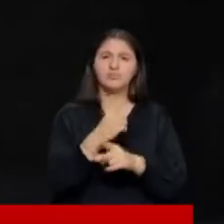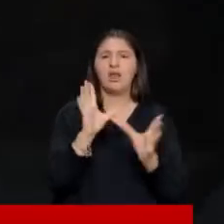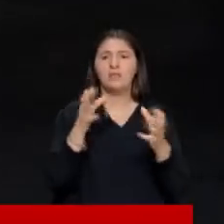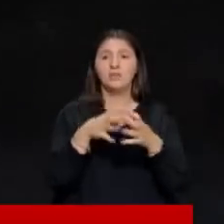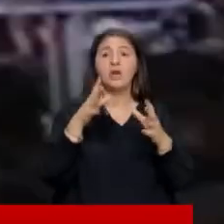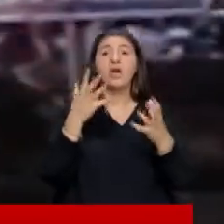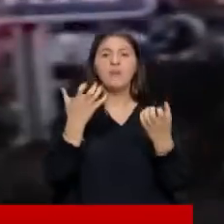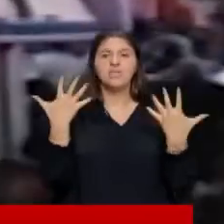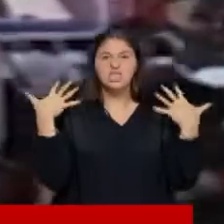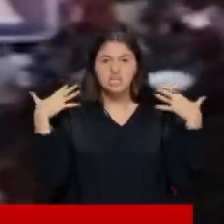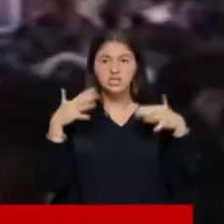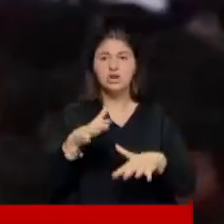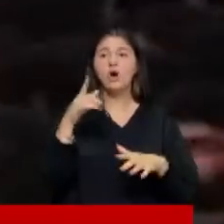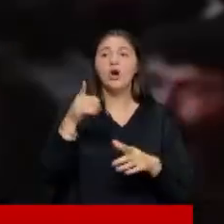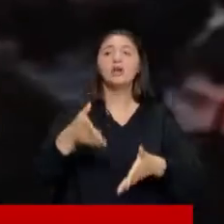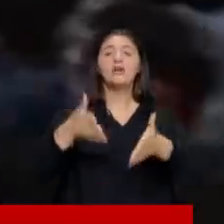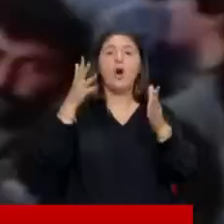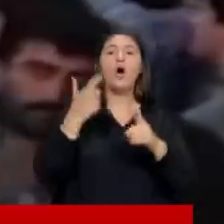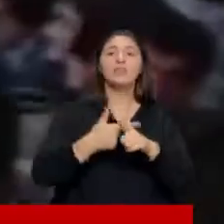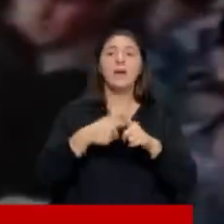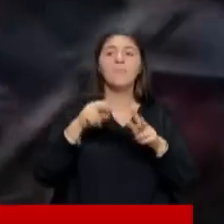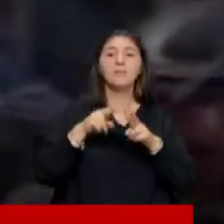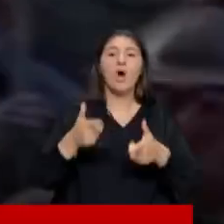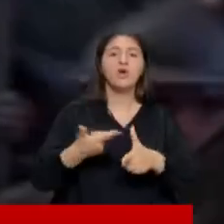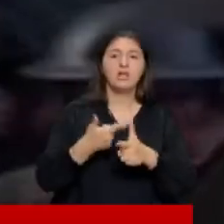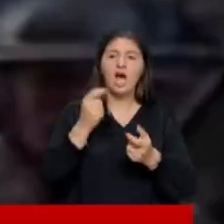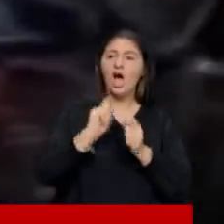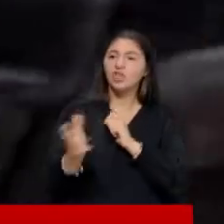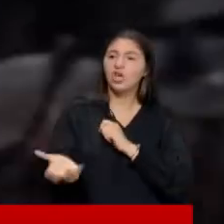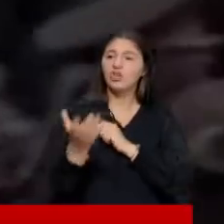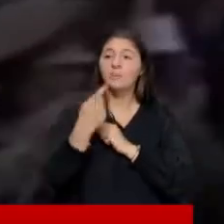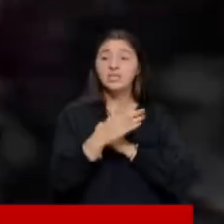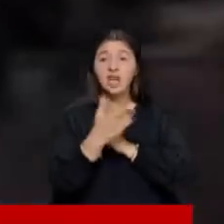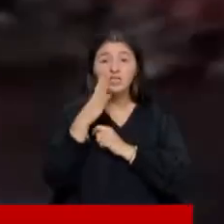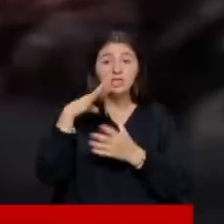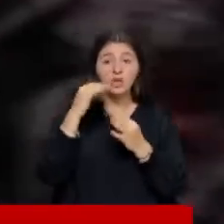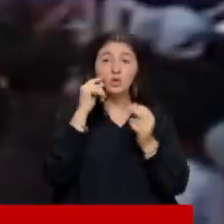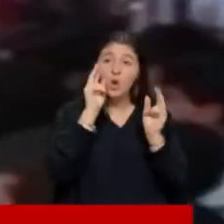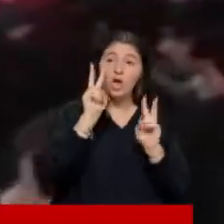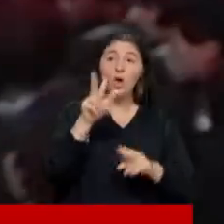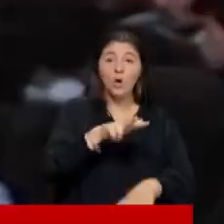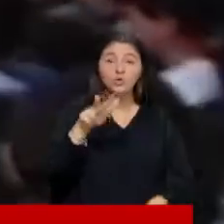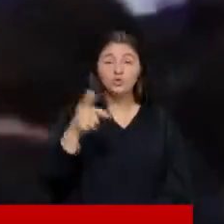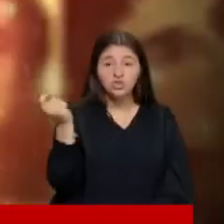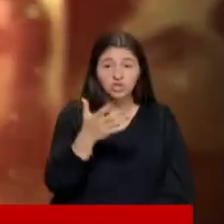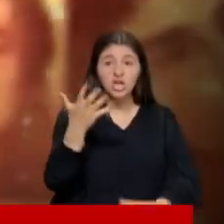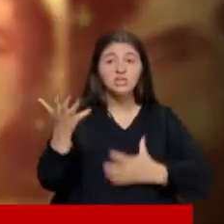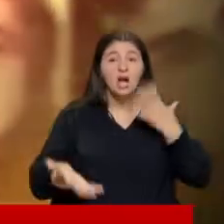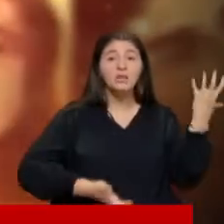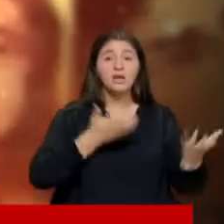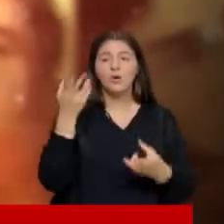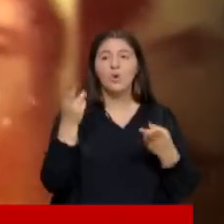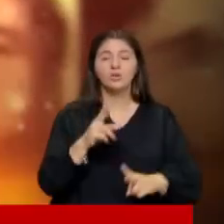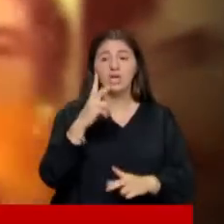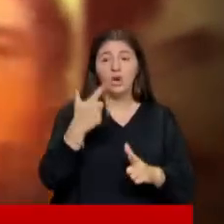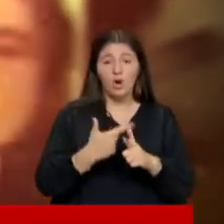grup şenliği bastı aydınların kaldığı Madımak otelini ateşe verdiler binlerce insanın gözü önünde 33 Aydın yanarak can